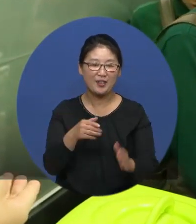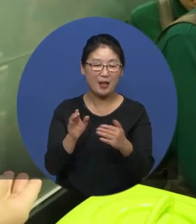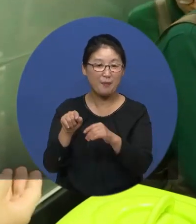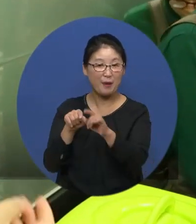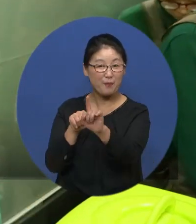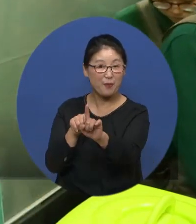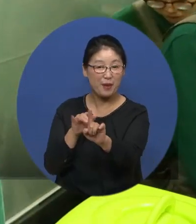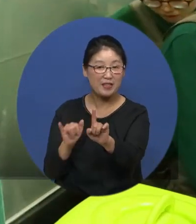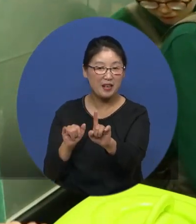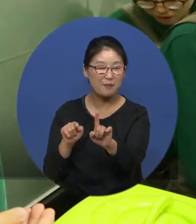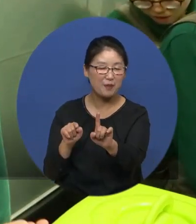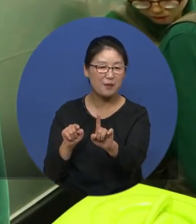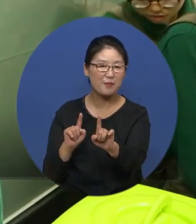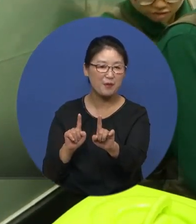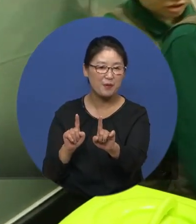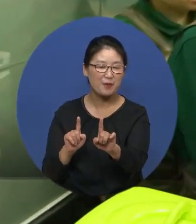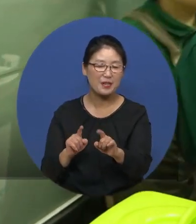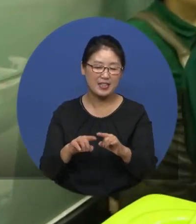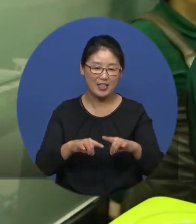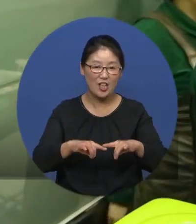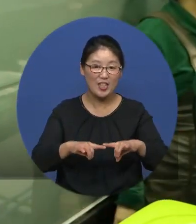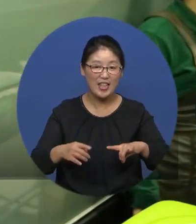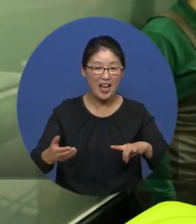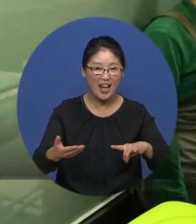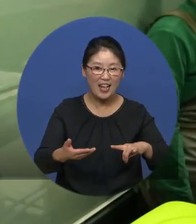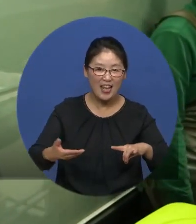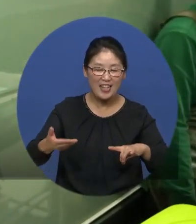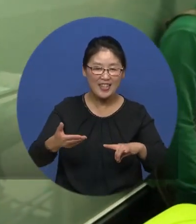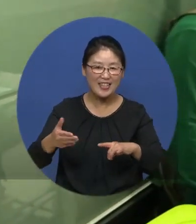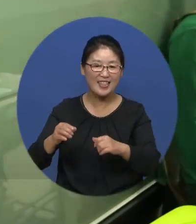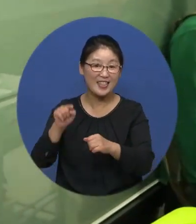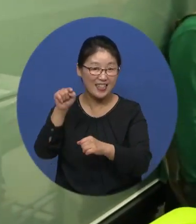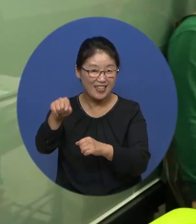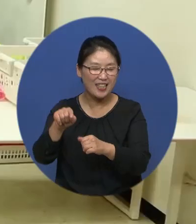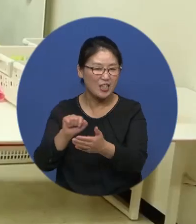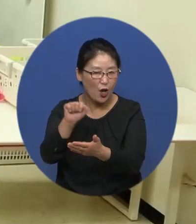이두 한 분은 전자레인지 하고 전 설거지 합니다.